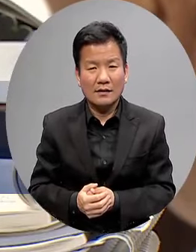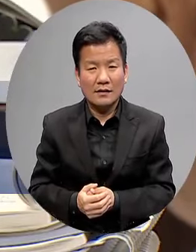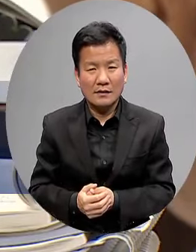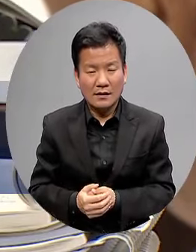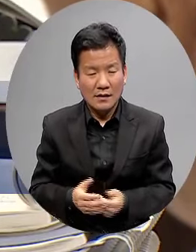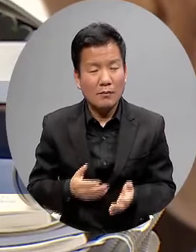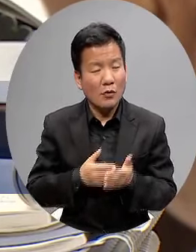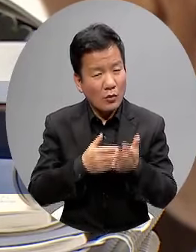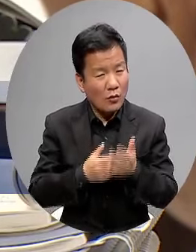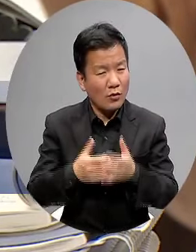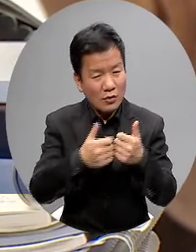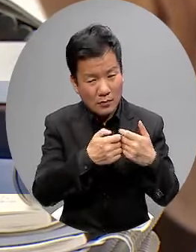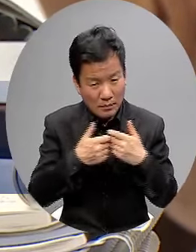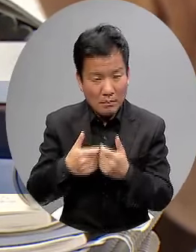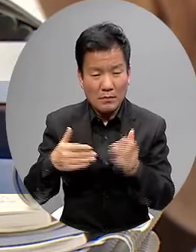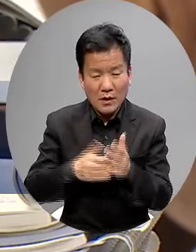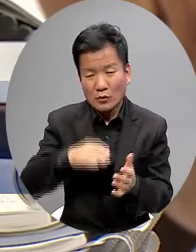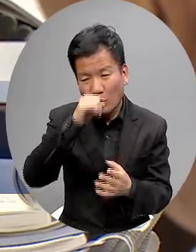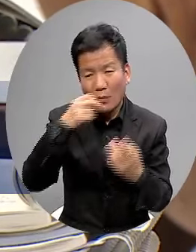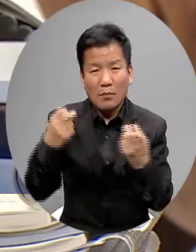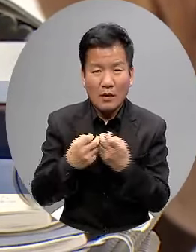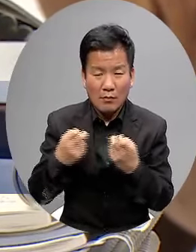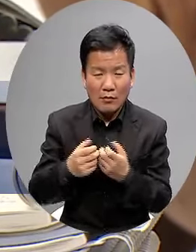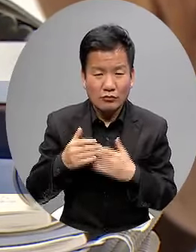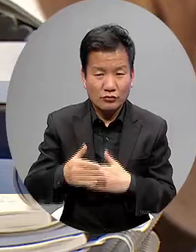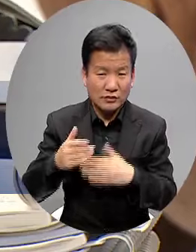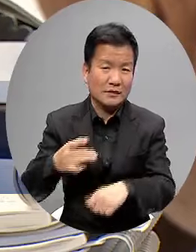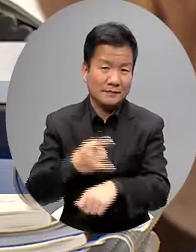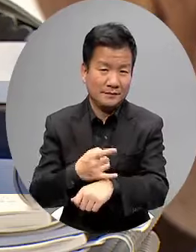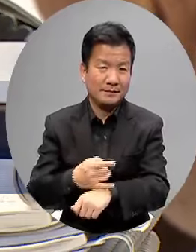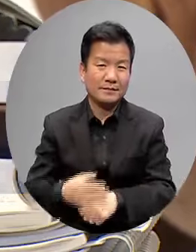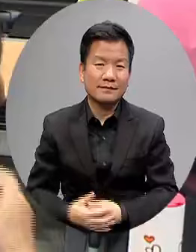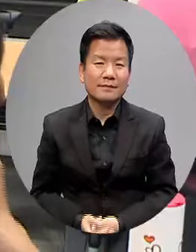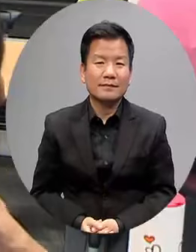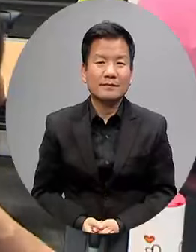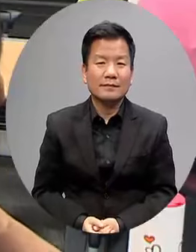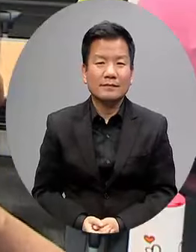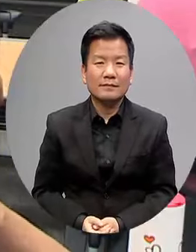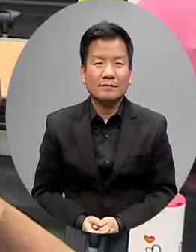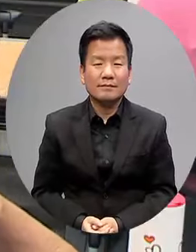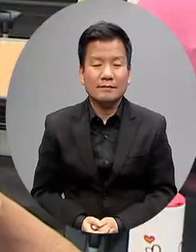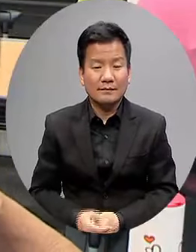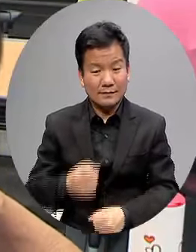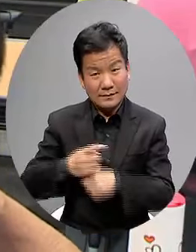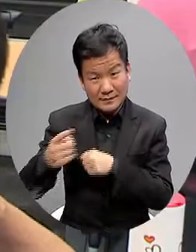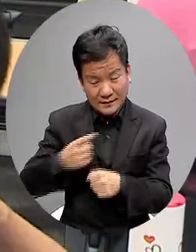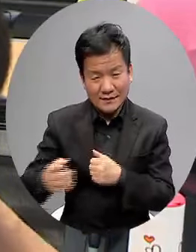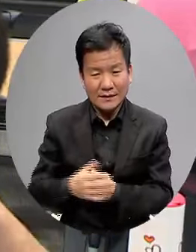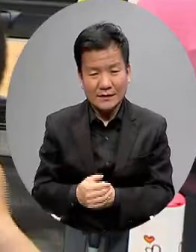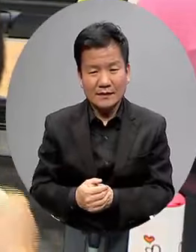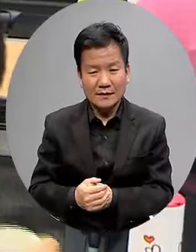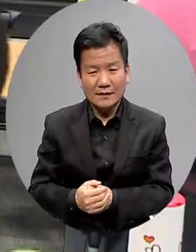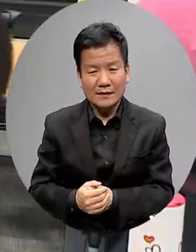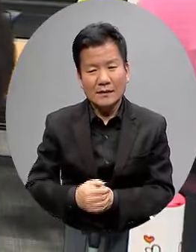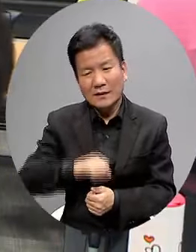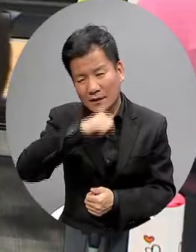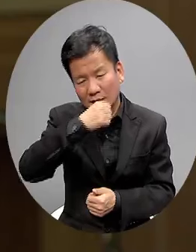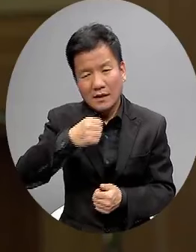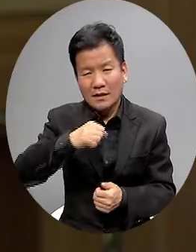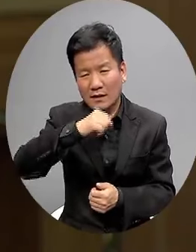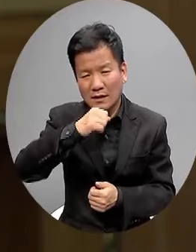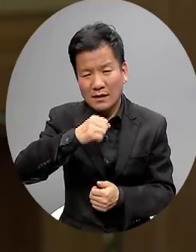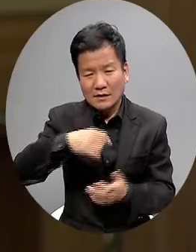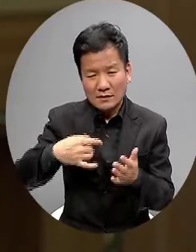보고드리고 협의해서 좋은 방법으로 가도록 하겠습니다 내년에 역대급 세수결손이